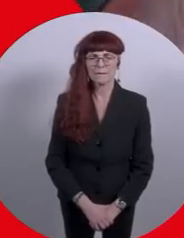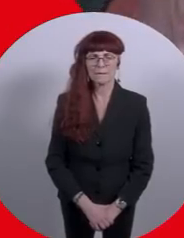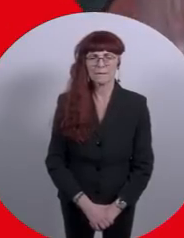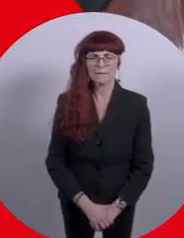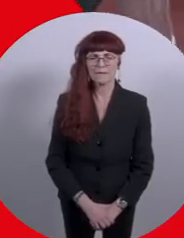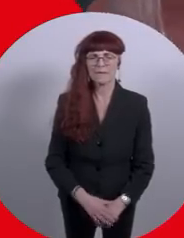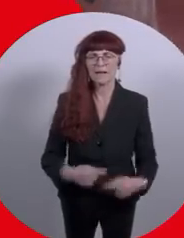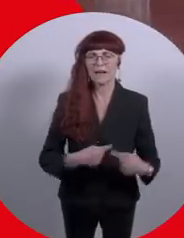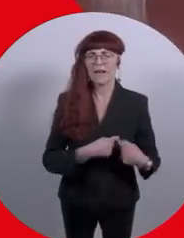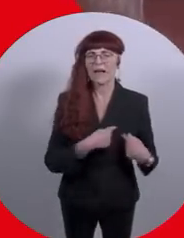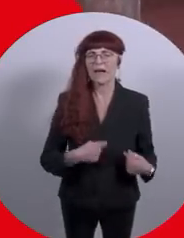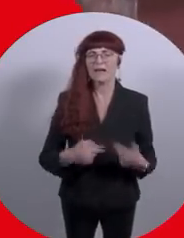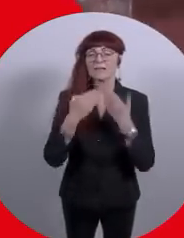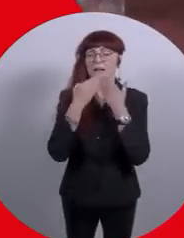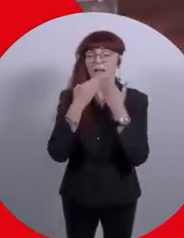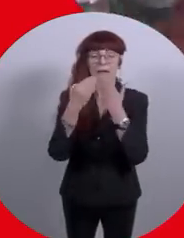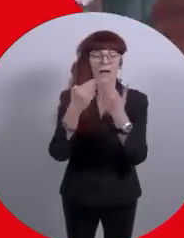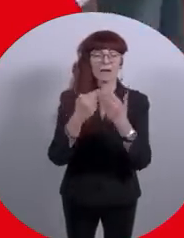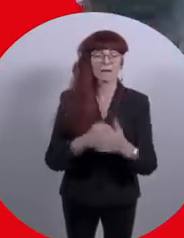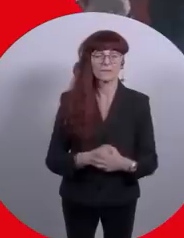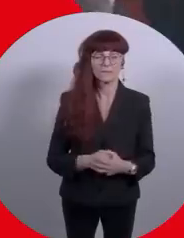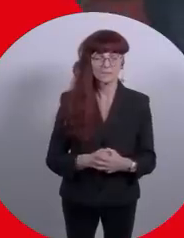herzlichen Dank